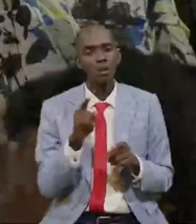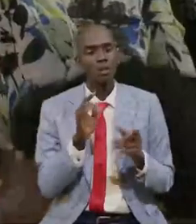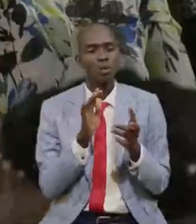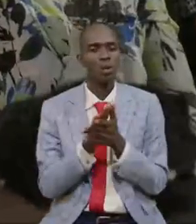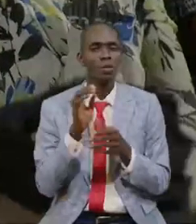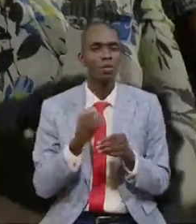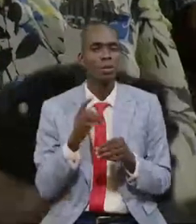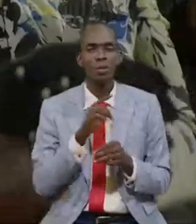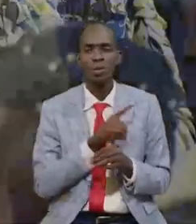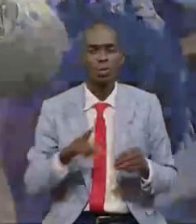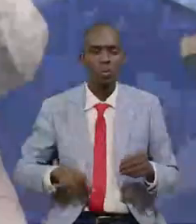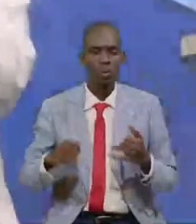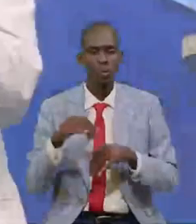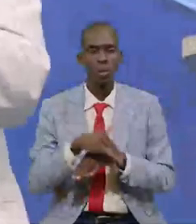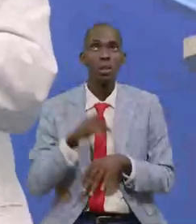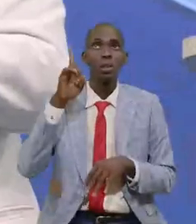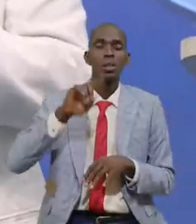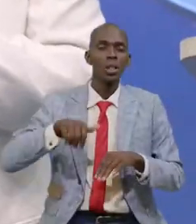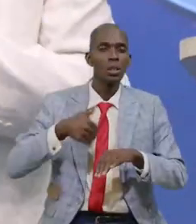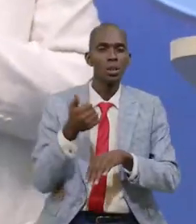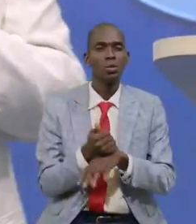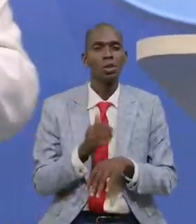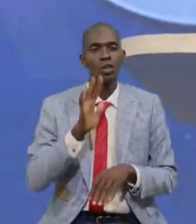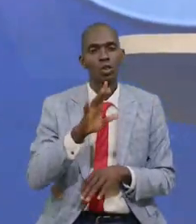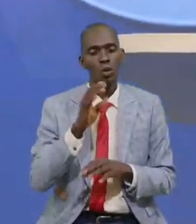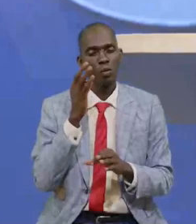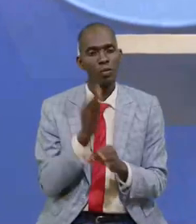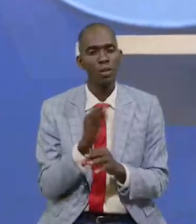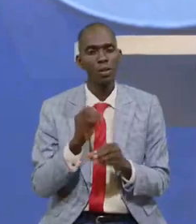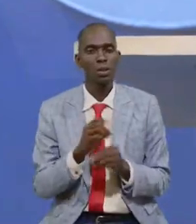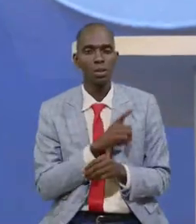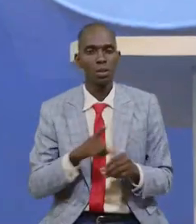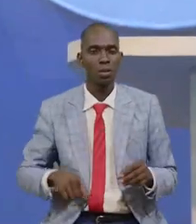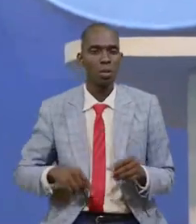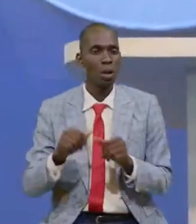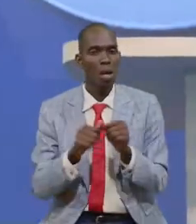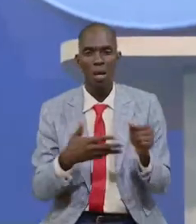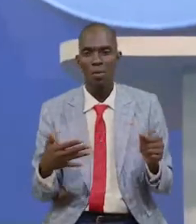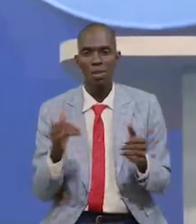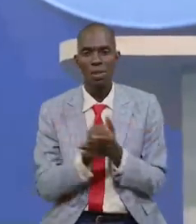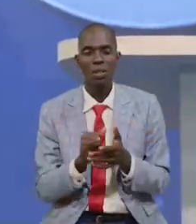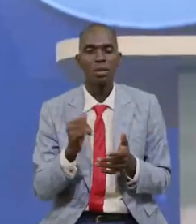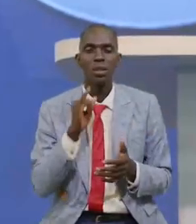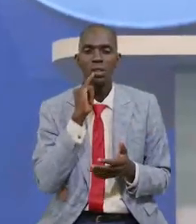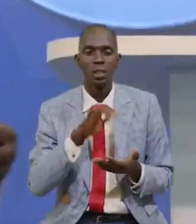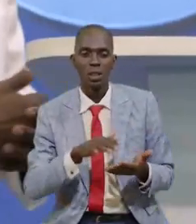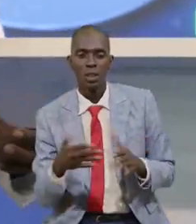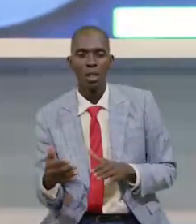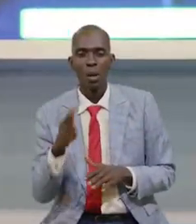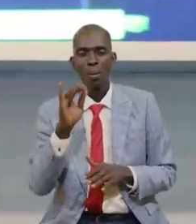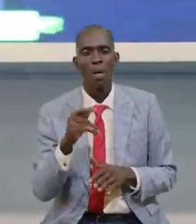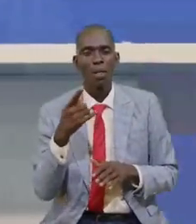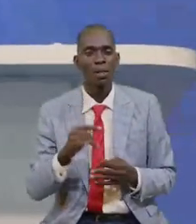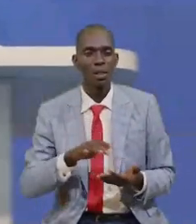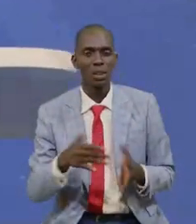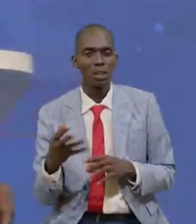vous réaffirmez et vous confirmez votre foi dans le Seigneur, tout ce qui est mort par la mort de